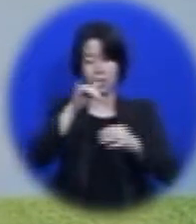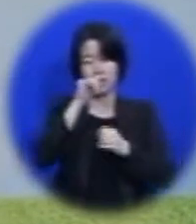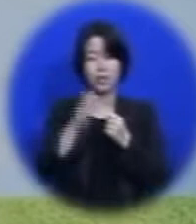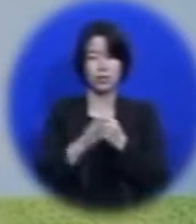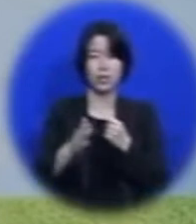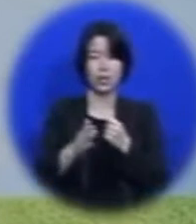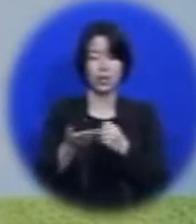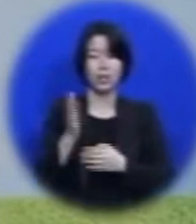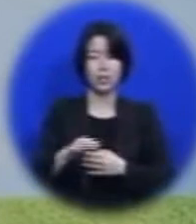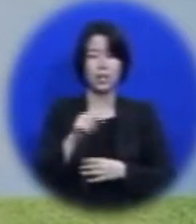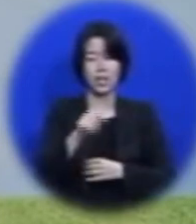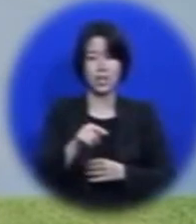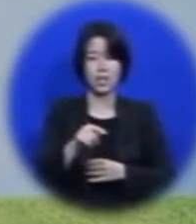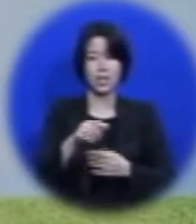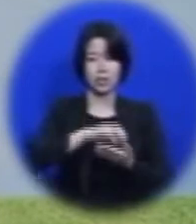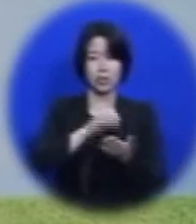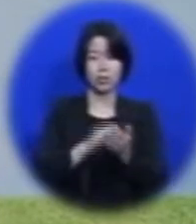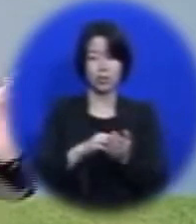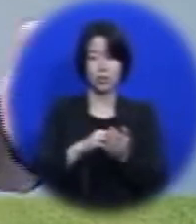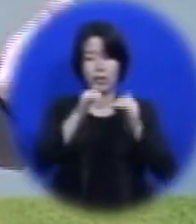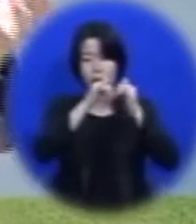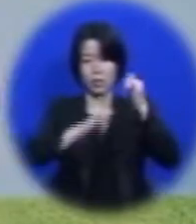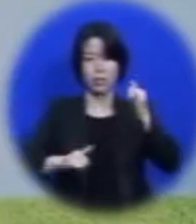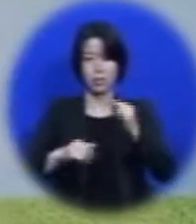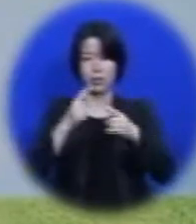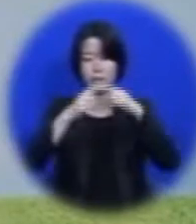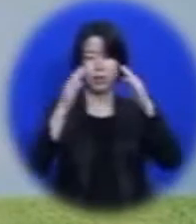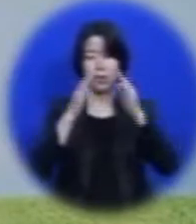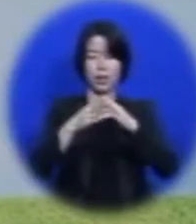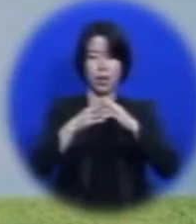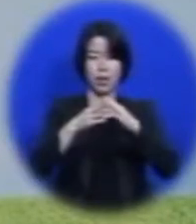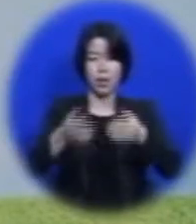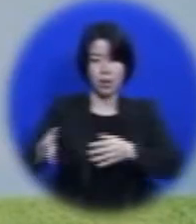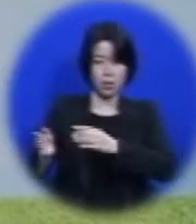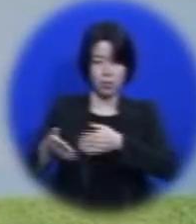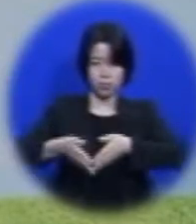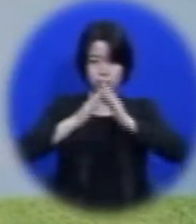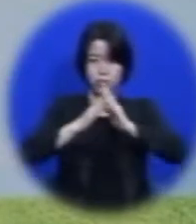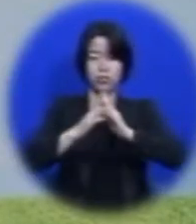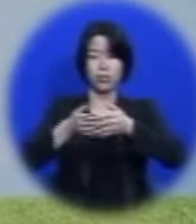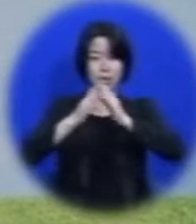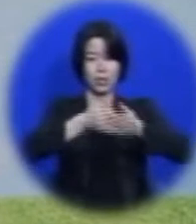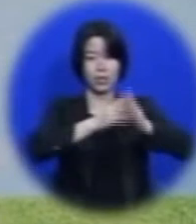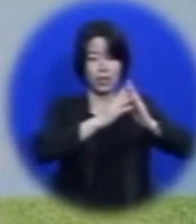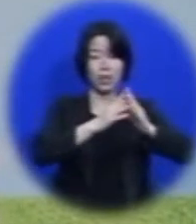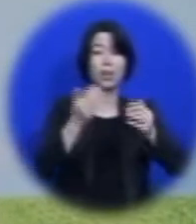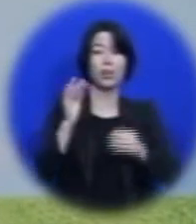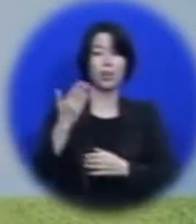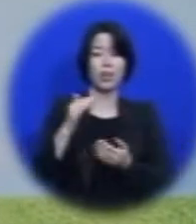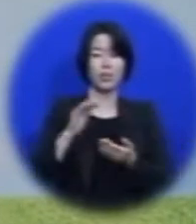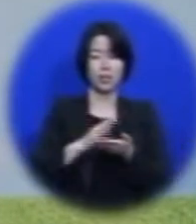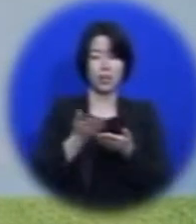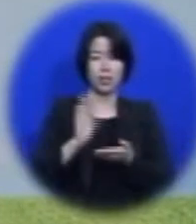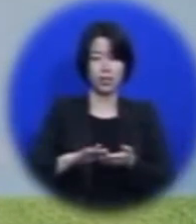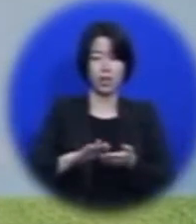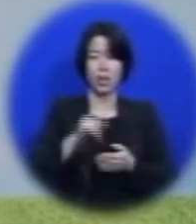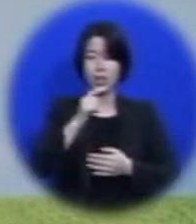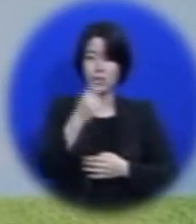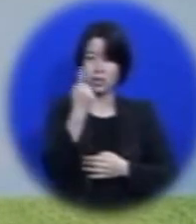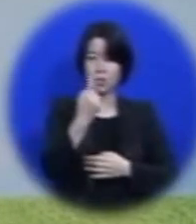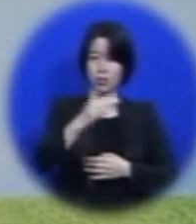이 정도쯤의 역사가 일어나면 교회가 막 부흥되어 일어나야 될 거 아니겠습니까? 그런데 1907년